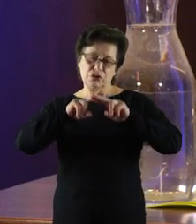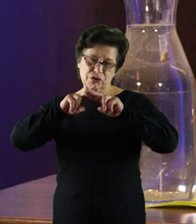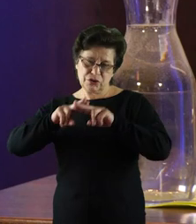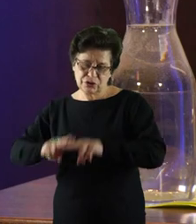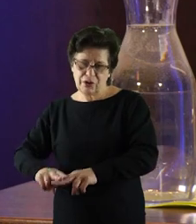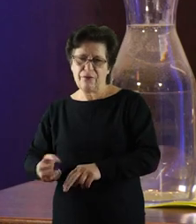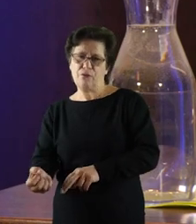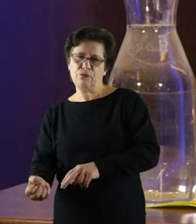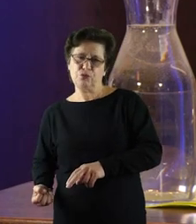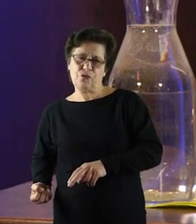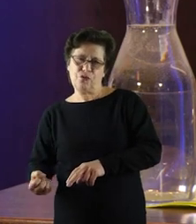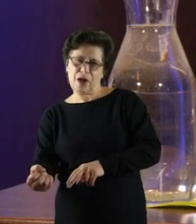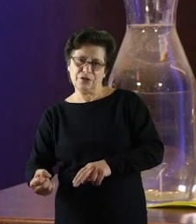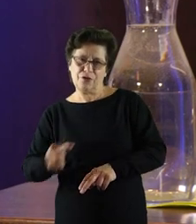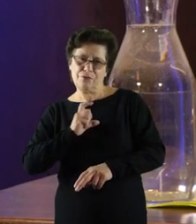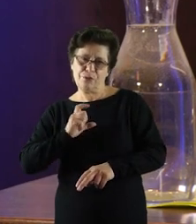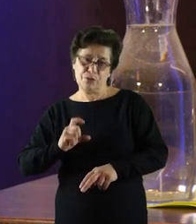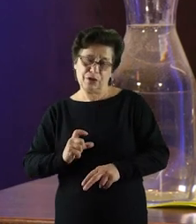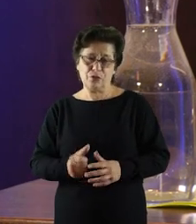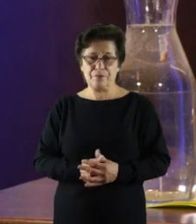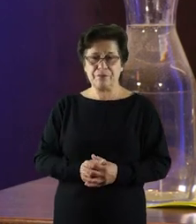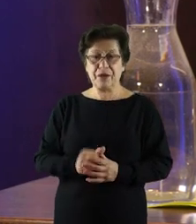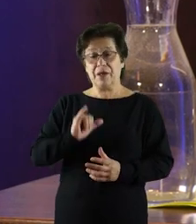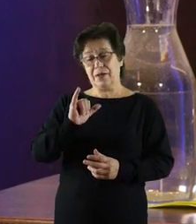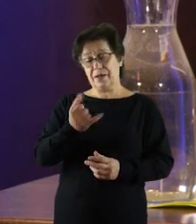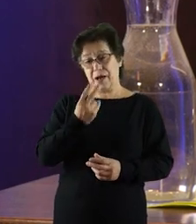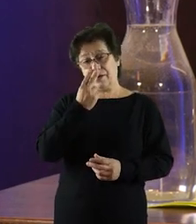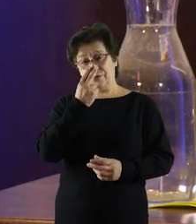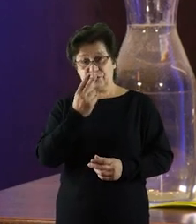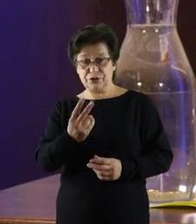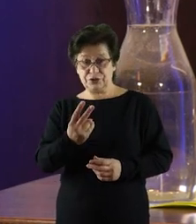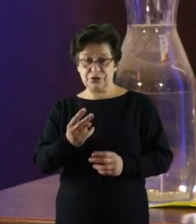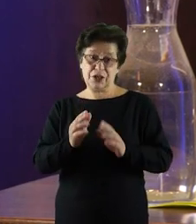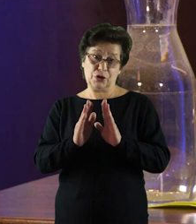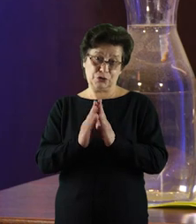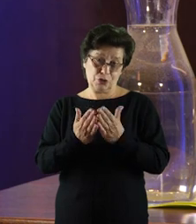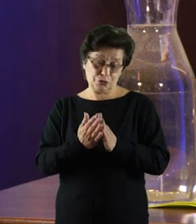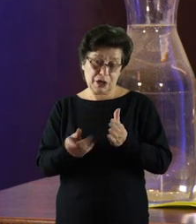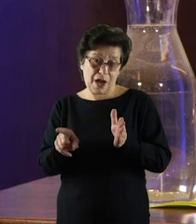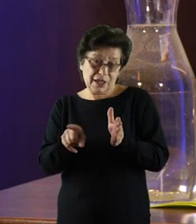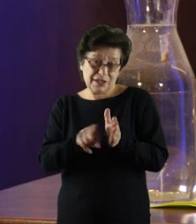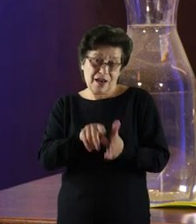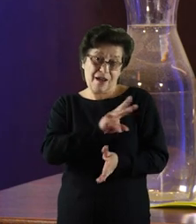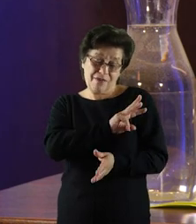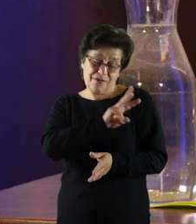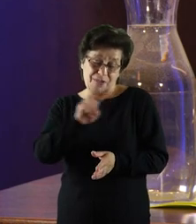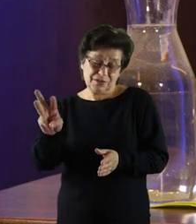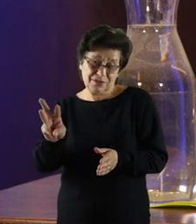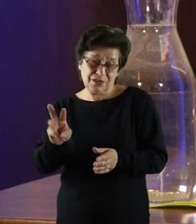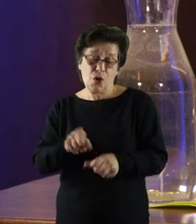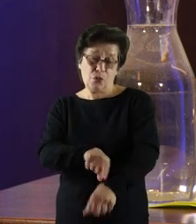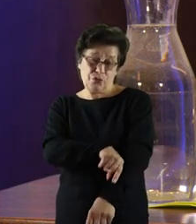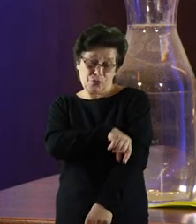w szufladzie, choćby na zawsze. Czyli jak widzicie, książka dla was powstaje tak samo długo jak dla